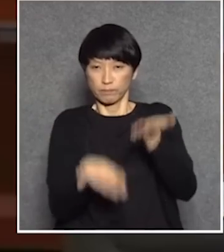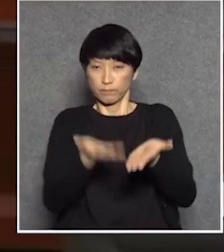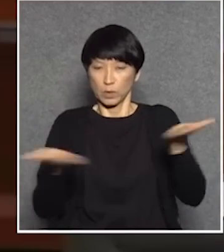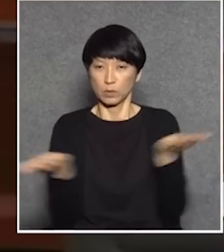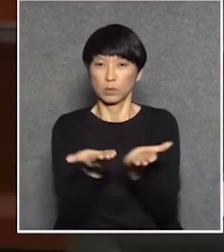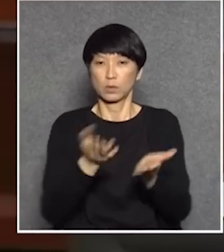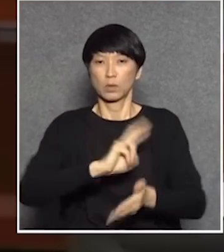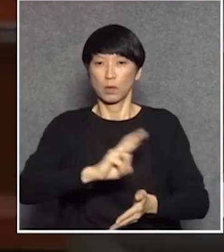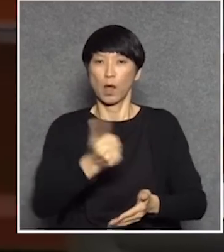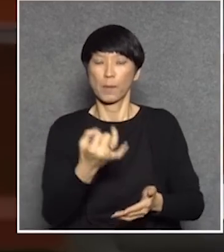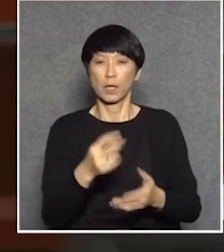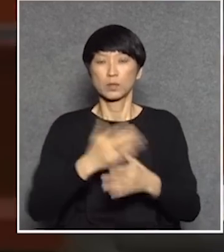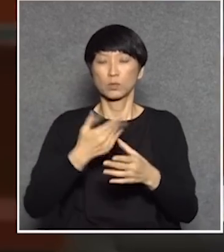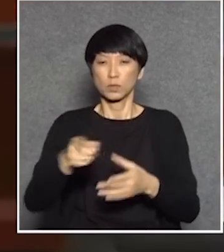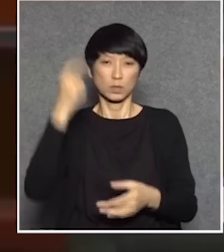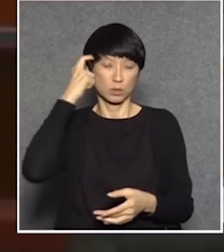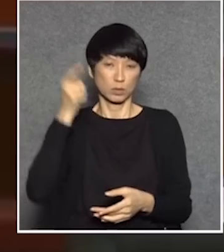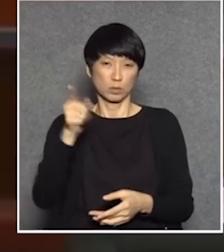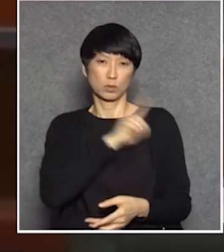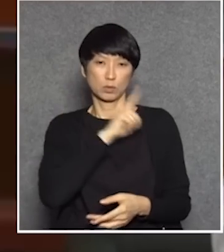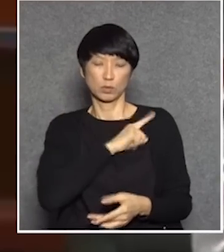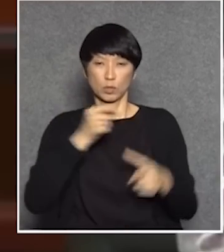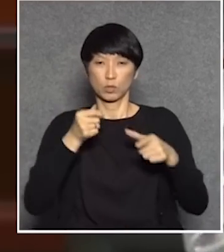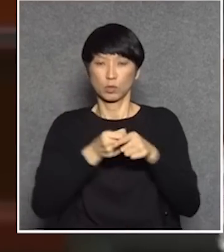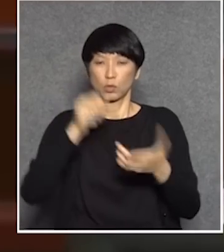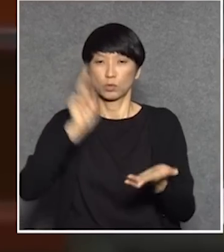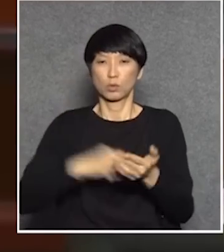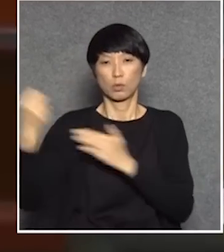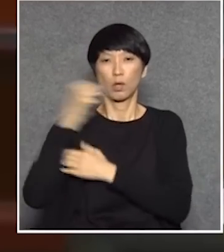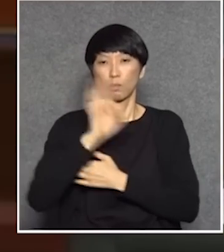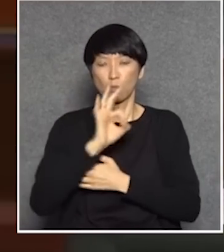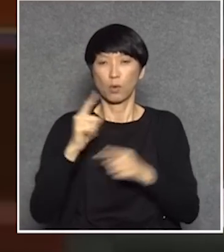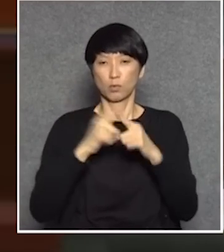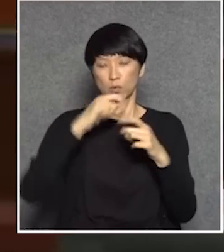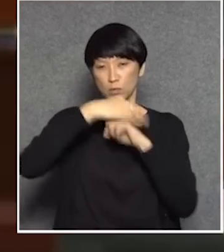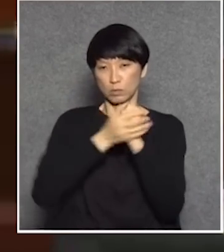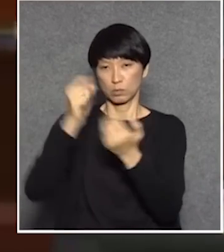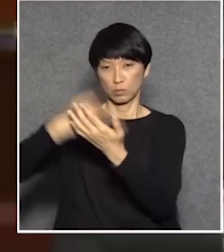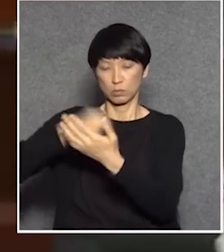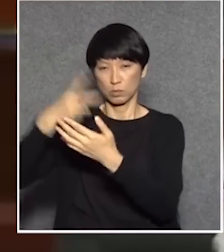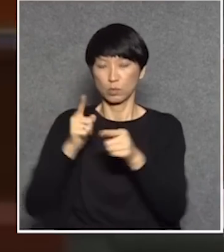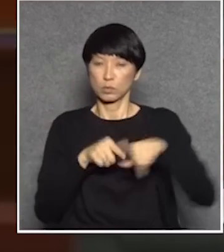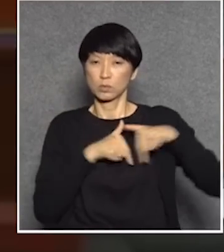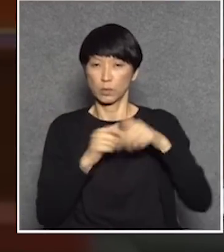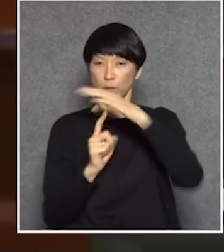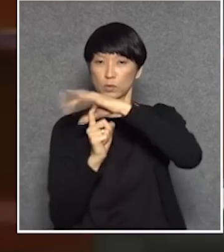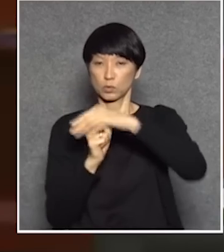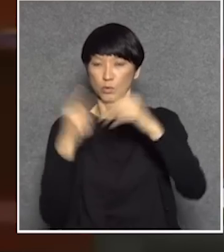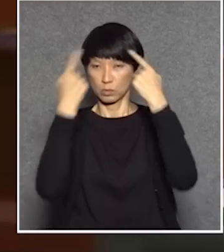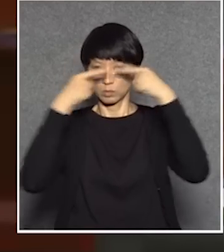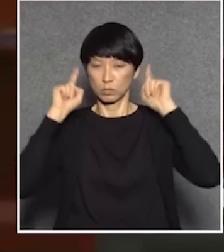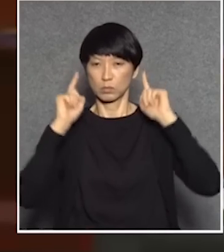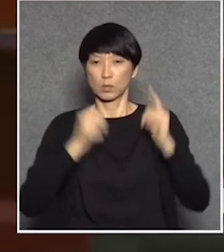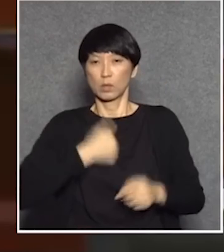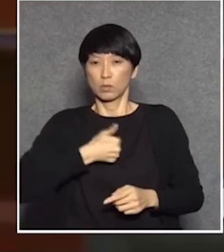大佬。因為他明知你自己是沒有公信力的，你一國兩制研究中心，你就找中庭要，是吧？來